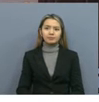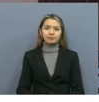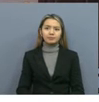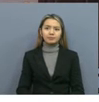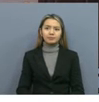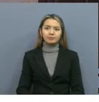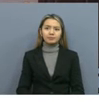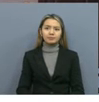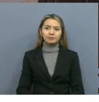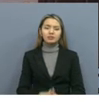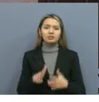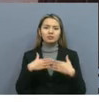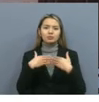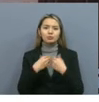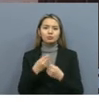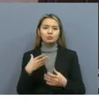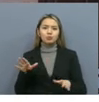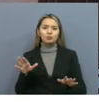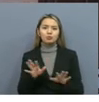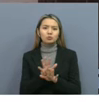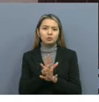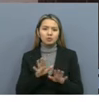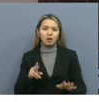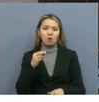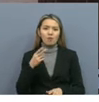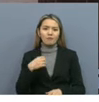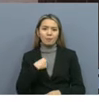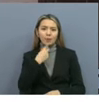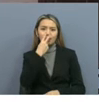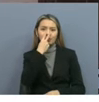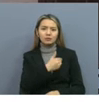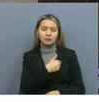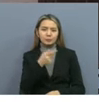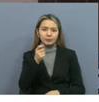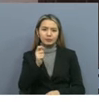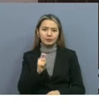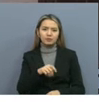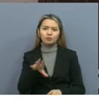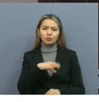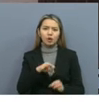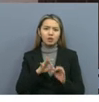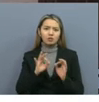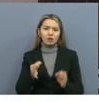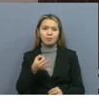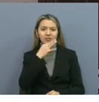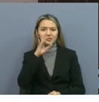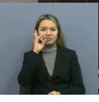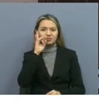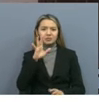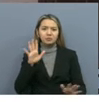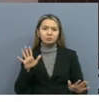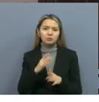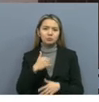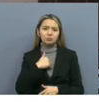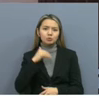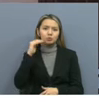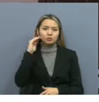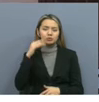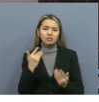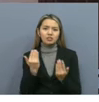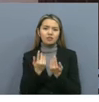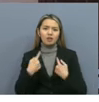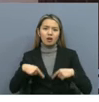кофейню. Отбасымызбен рождестволық музыкалық кафеханын тамашалауға келдік. Бәрі ұнады. Танымал туындыларды тыңдадық. Біздің филармония